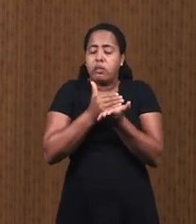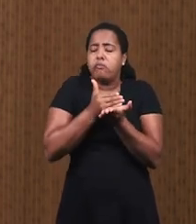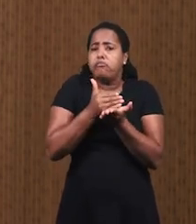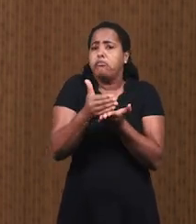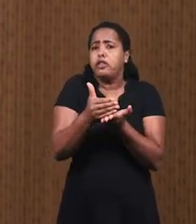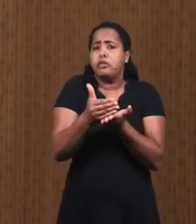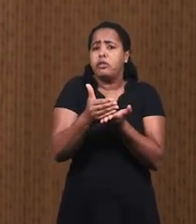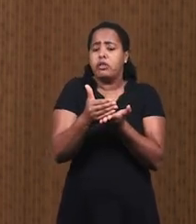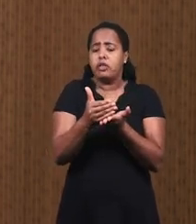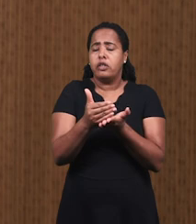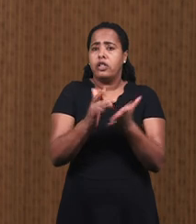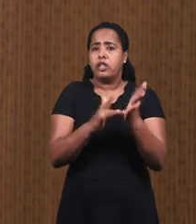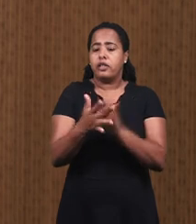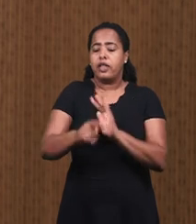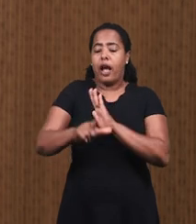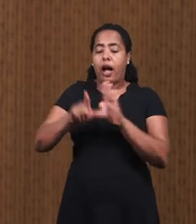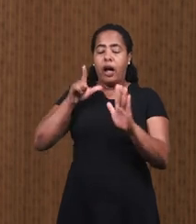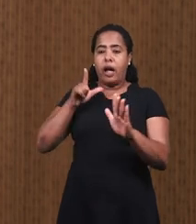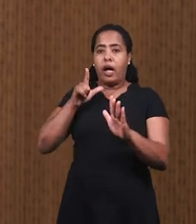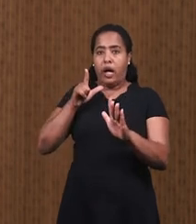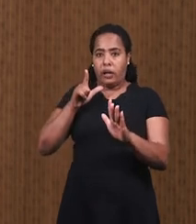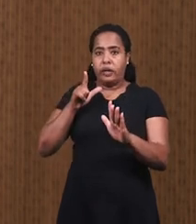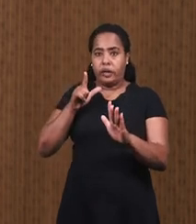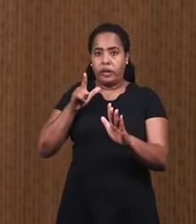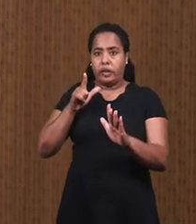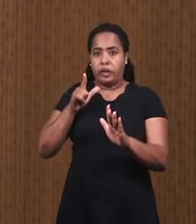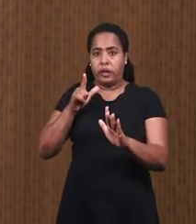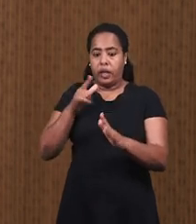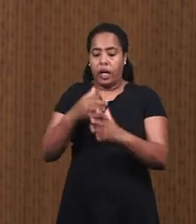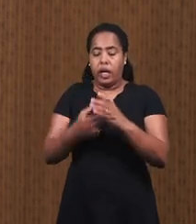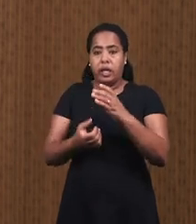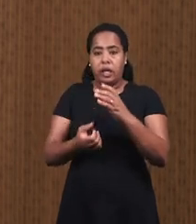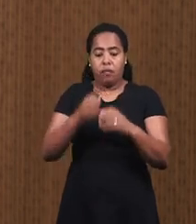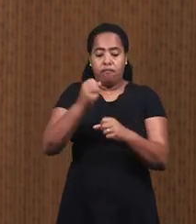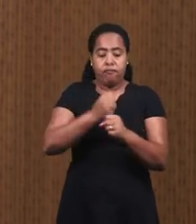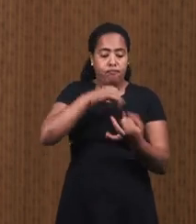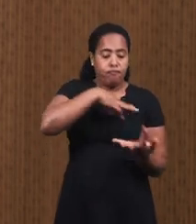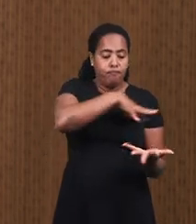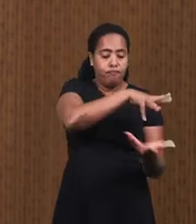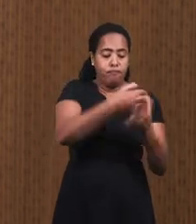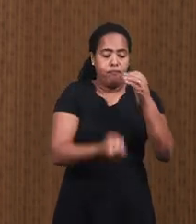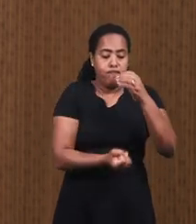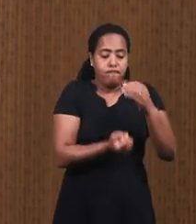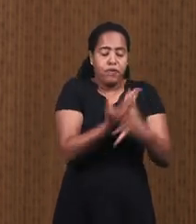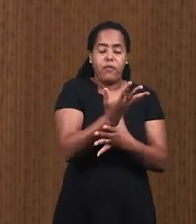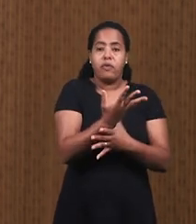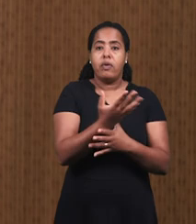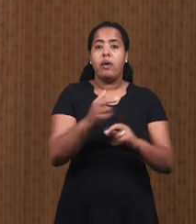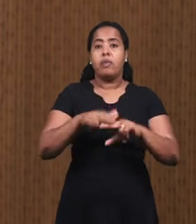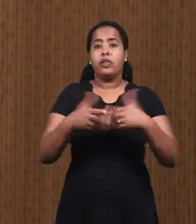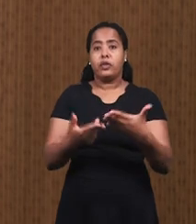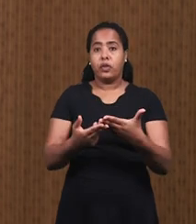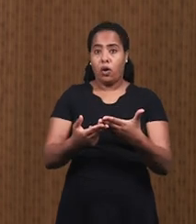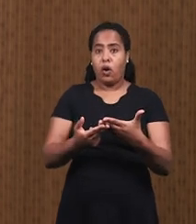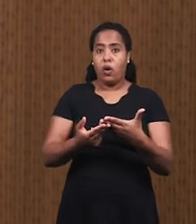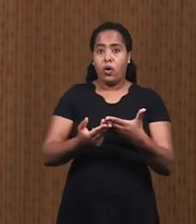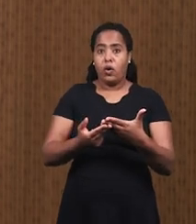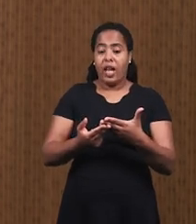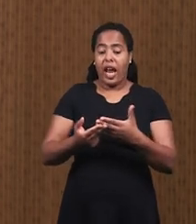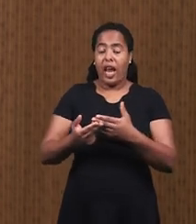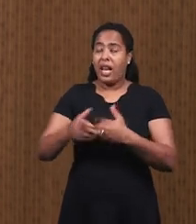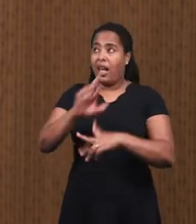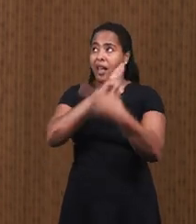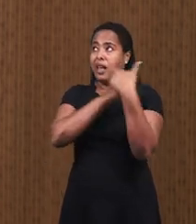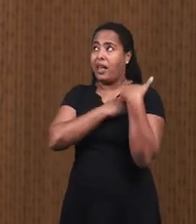avec fils. Donc Jésus est au début, il est avant de l'œuvre de la création. Parce qu'il est le responsable pour